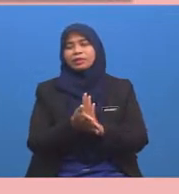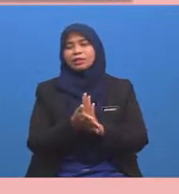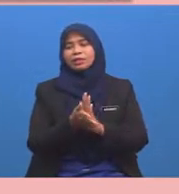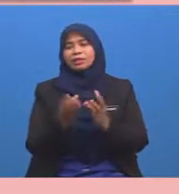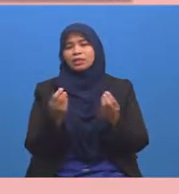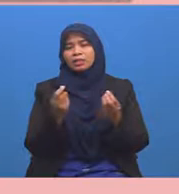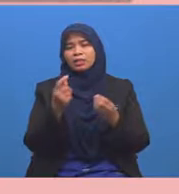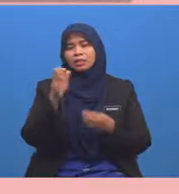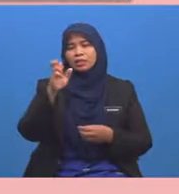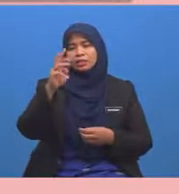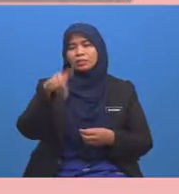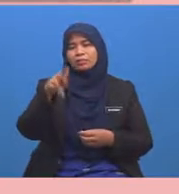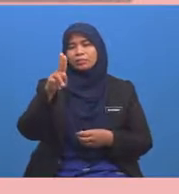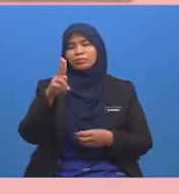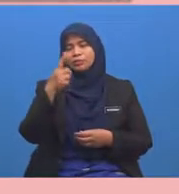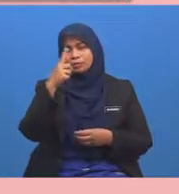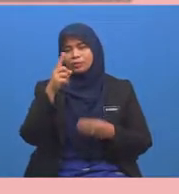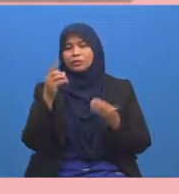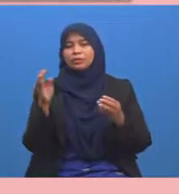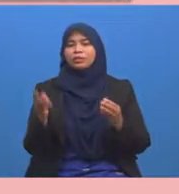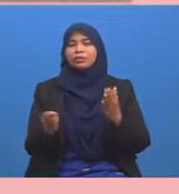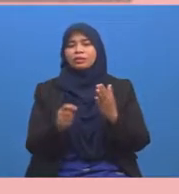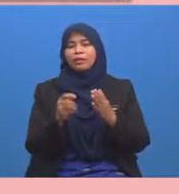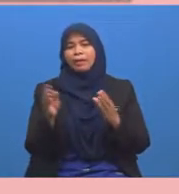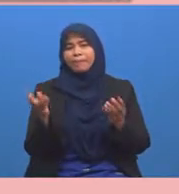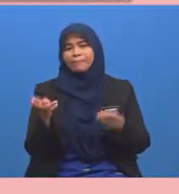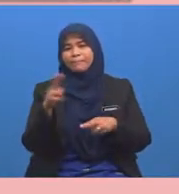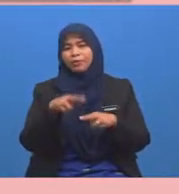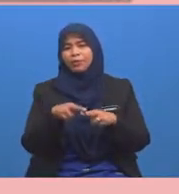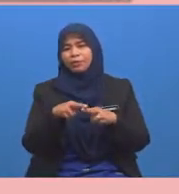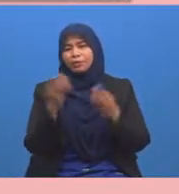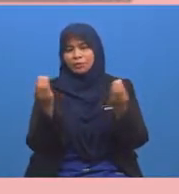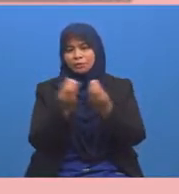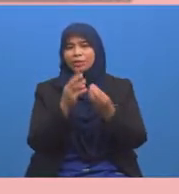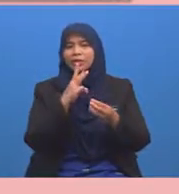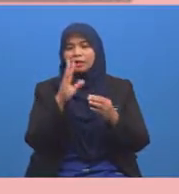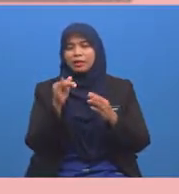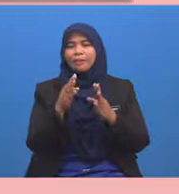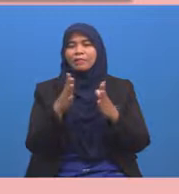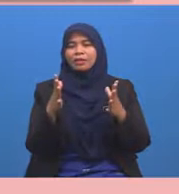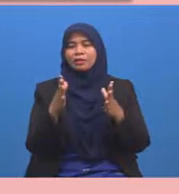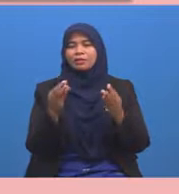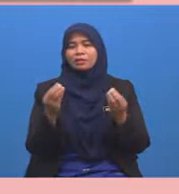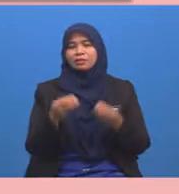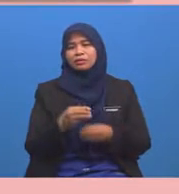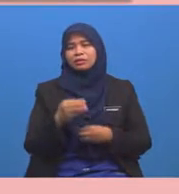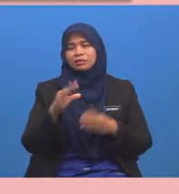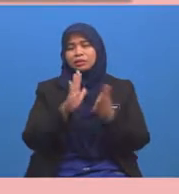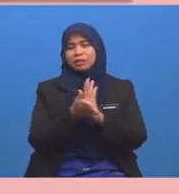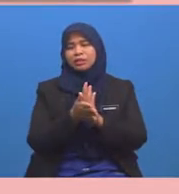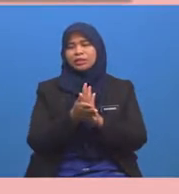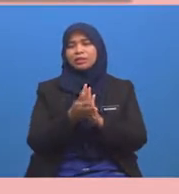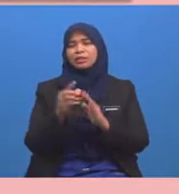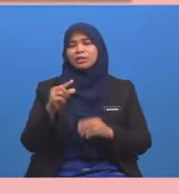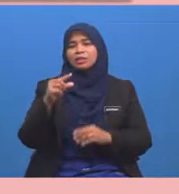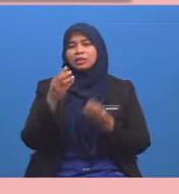tepu untuk menampung jumlah air yang banyak, lalu struktur tanah menjadi longgar dan memudahkan